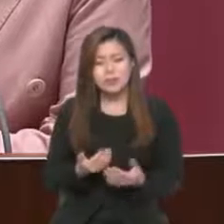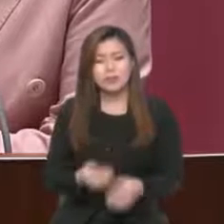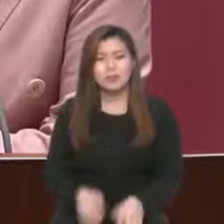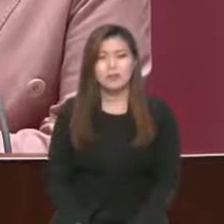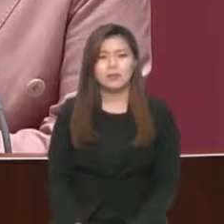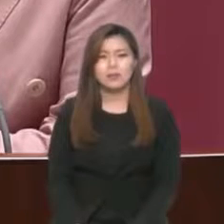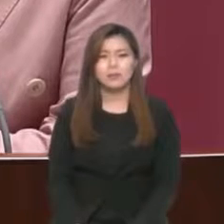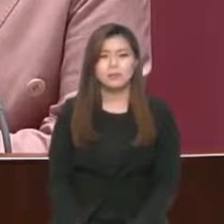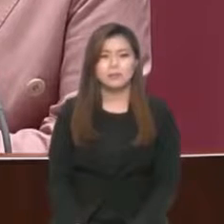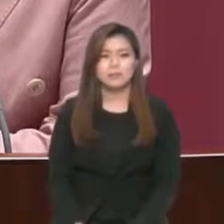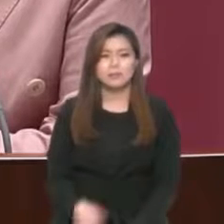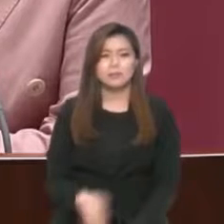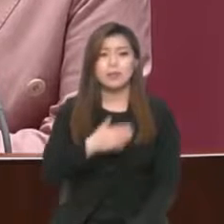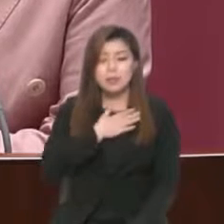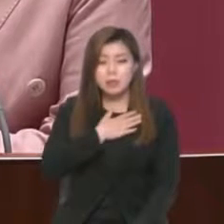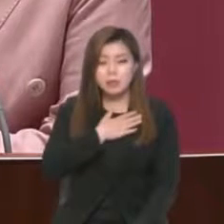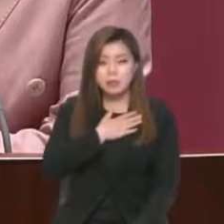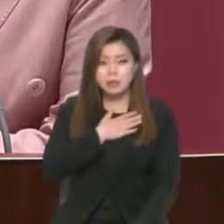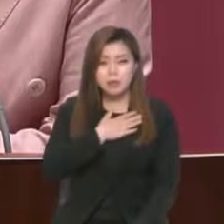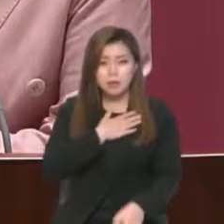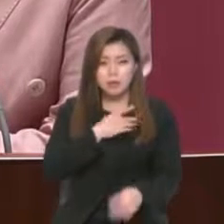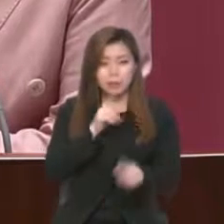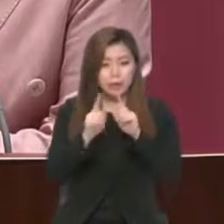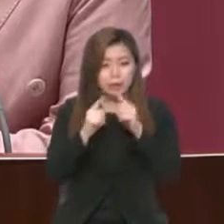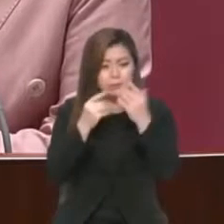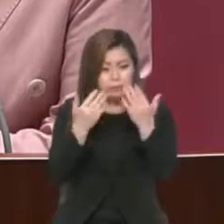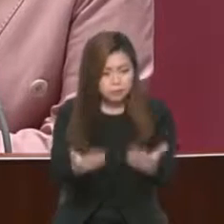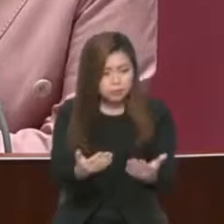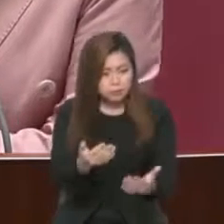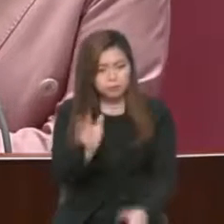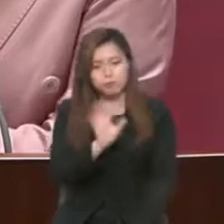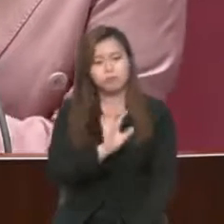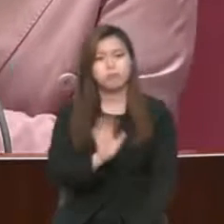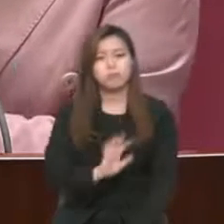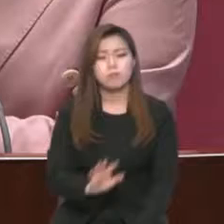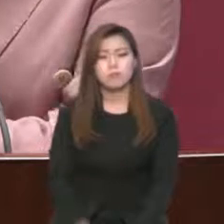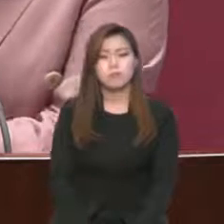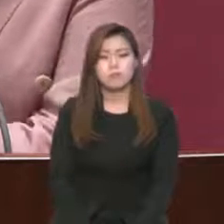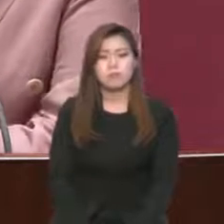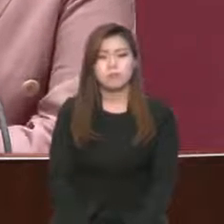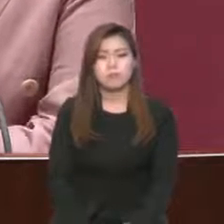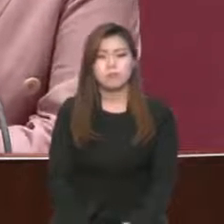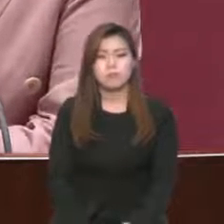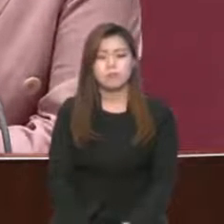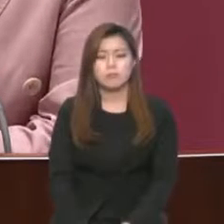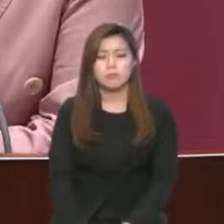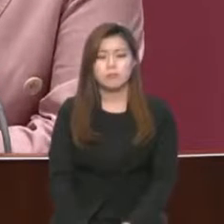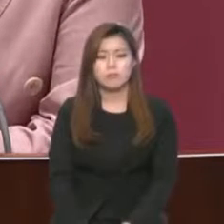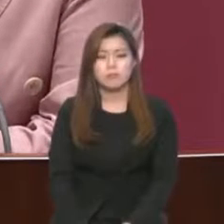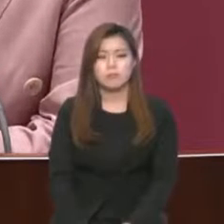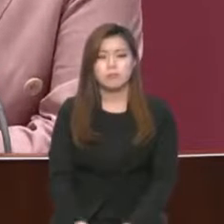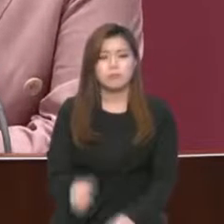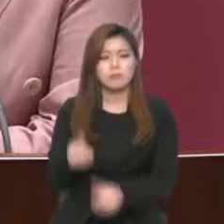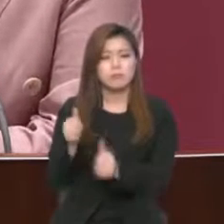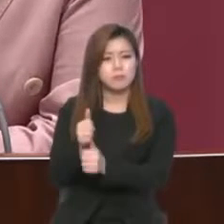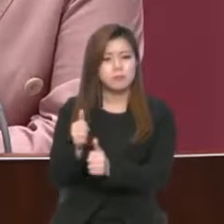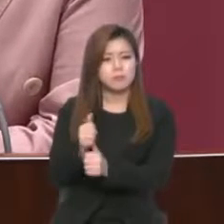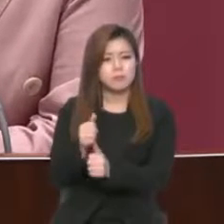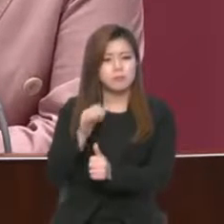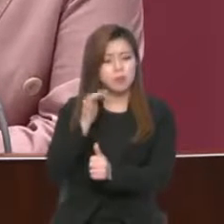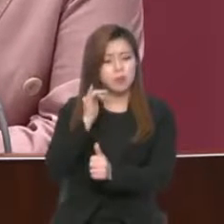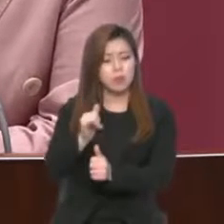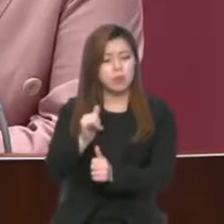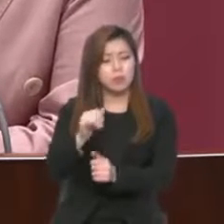알겠지만 제가 의원님께 지금 드릴 수 있는 말씀은 없다는 거죠. 보좌관이 전화한 사실은 인정을